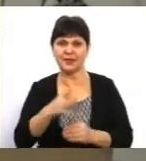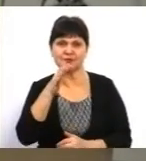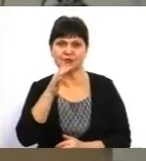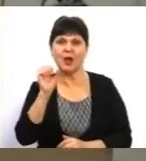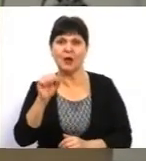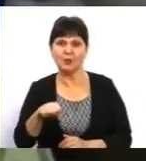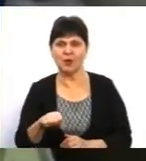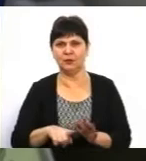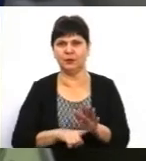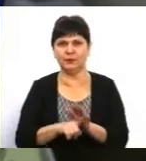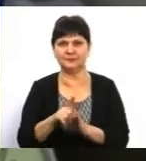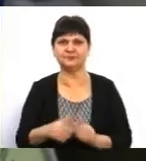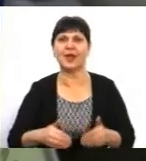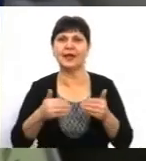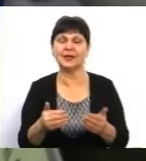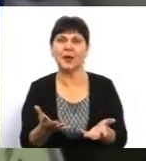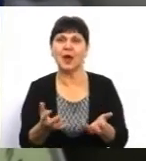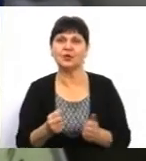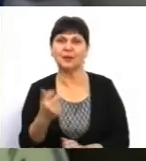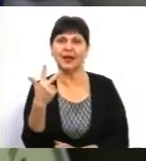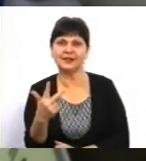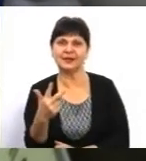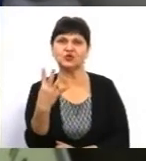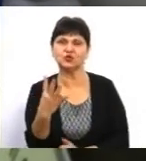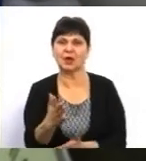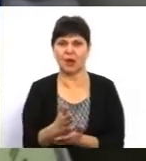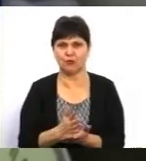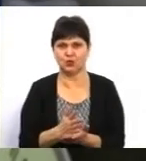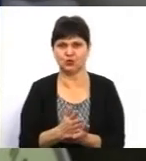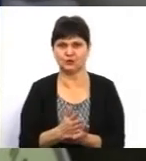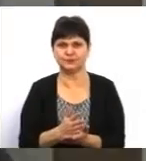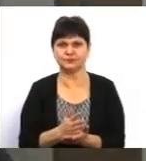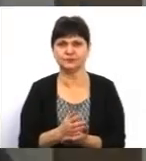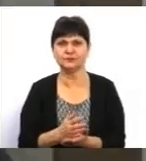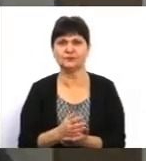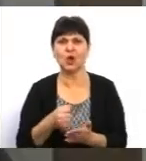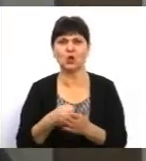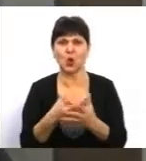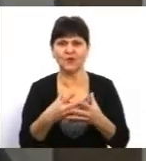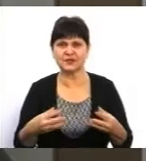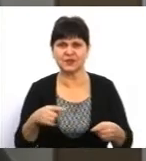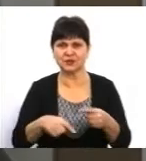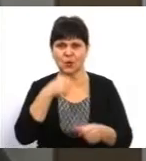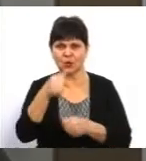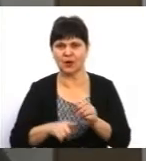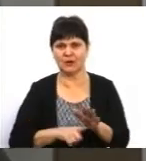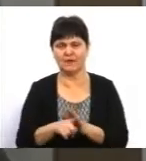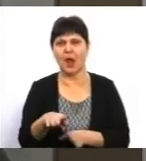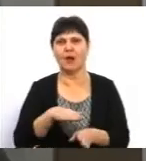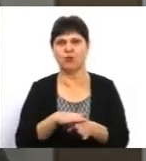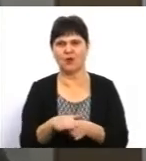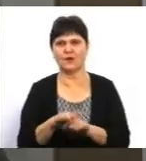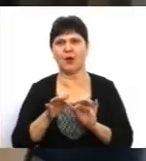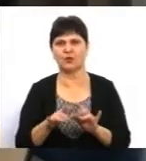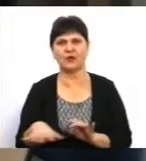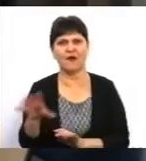запустити перший етап – отримання 3-4 послуг. До весни цього року ми вже запустимо повну процедуру. І весь